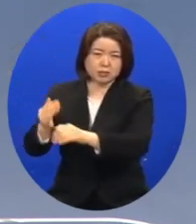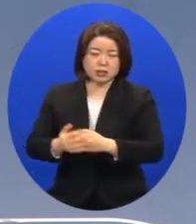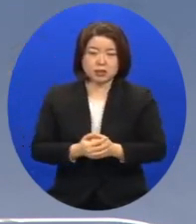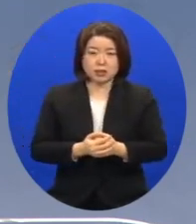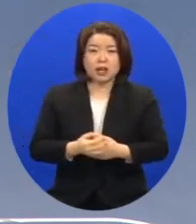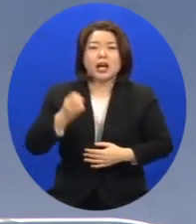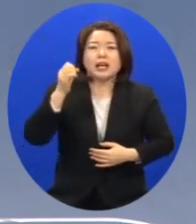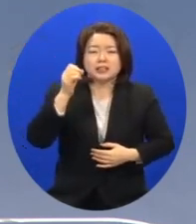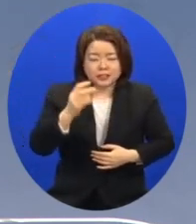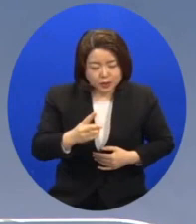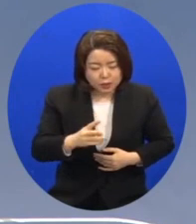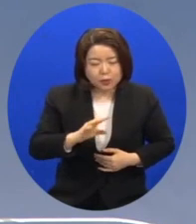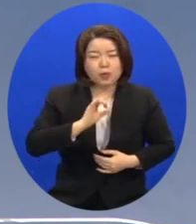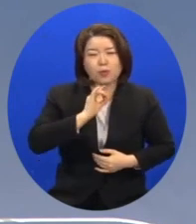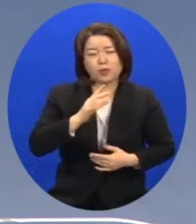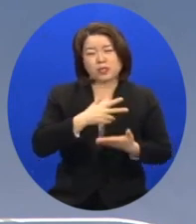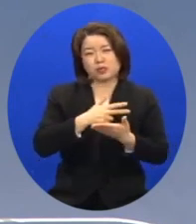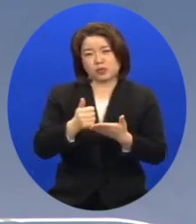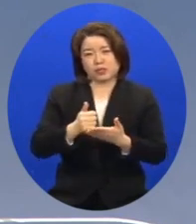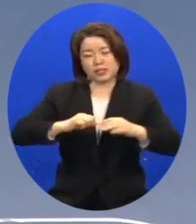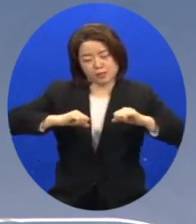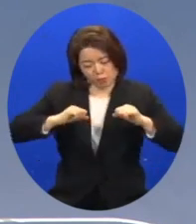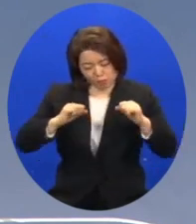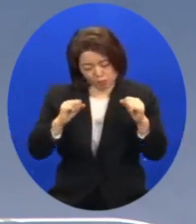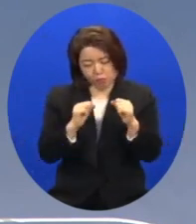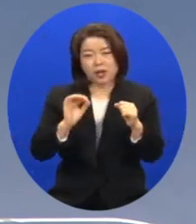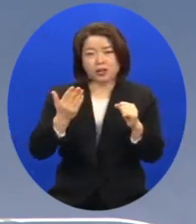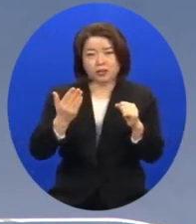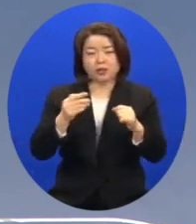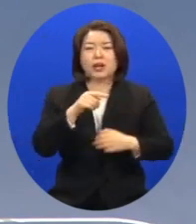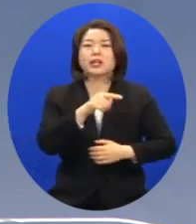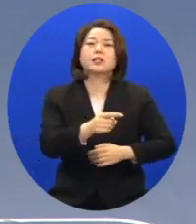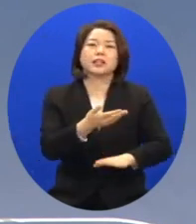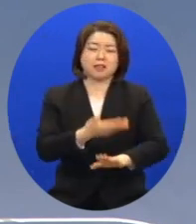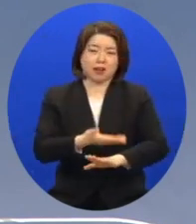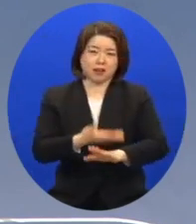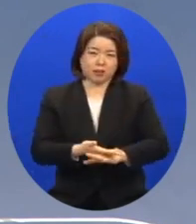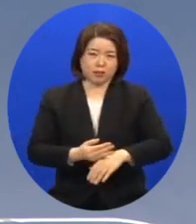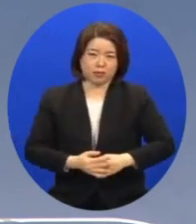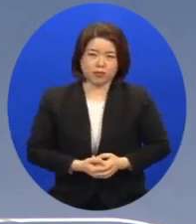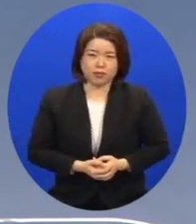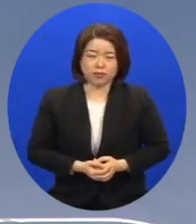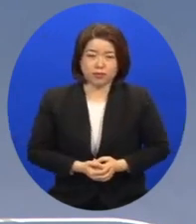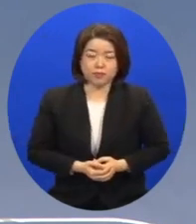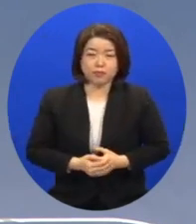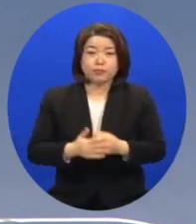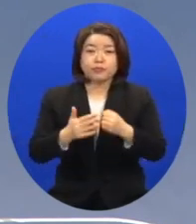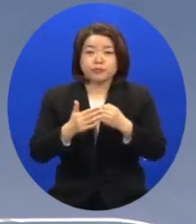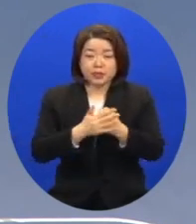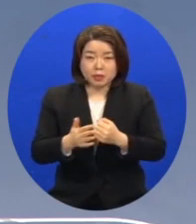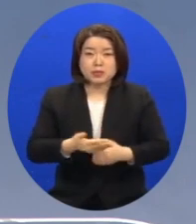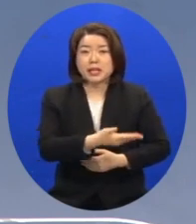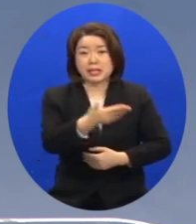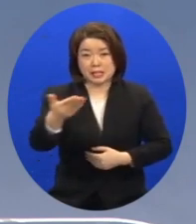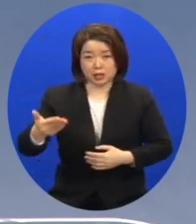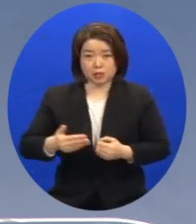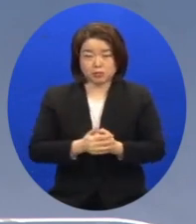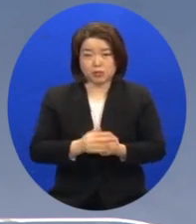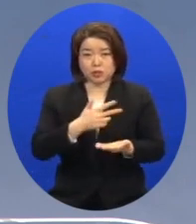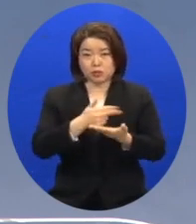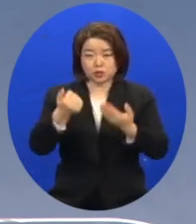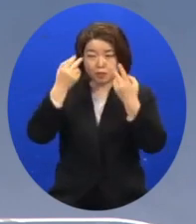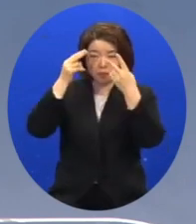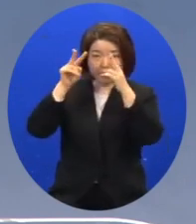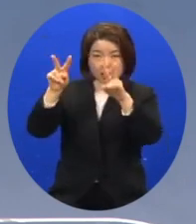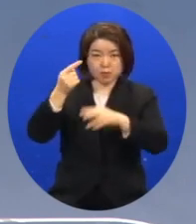주님께 순종 하게 되는 겁니다 그 점만 다를 거에요 그러니 여러분 주님을 바라보는